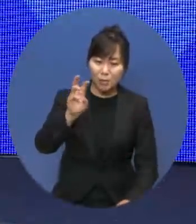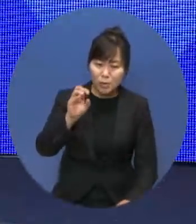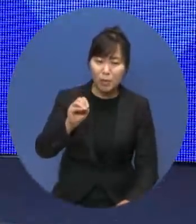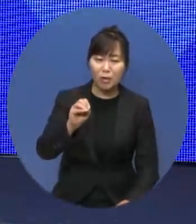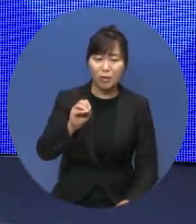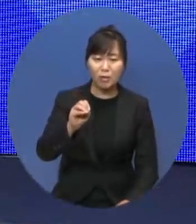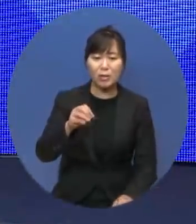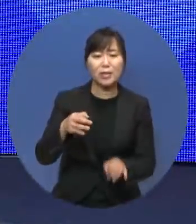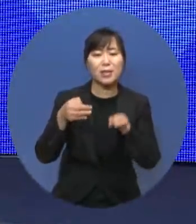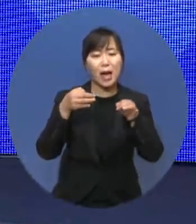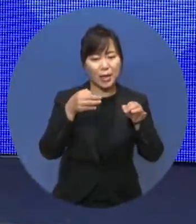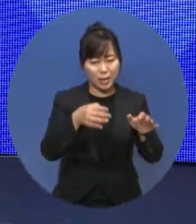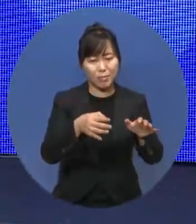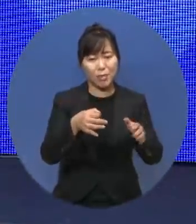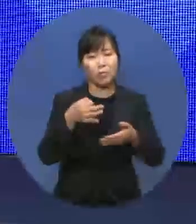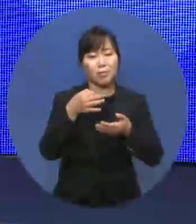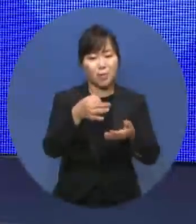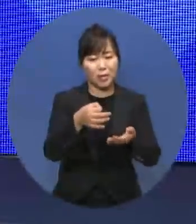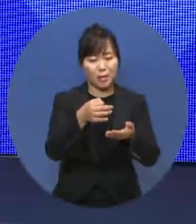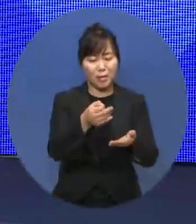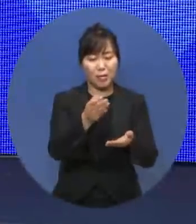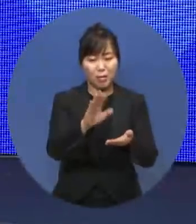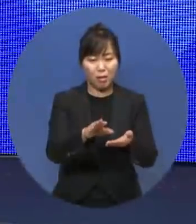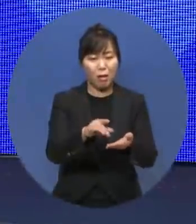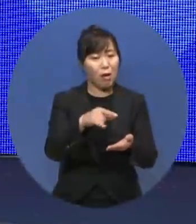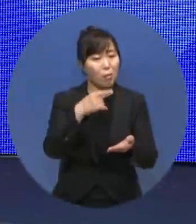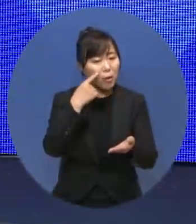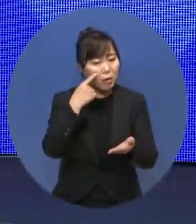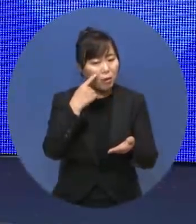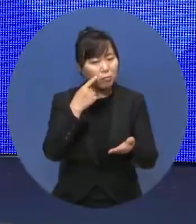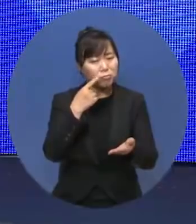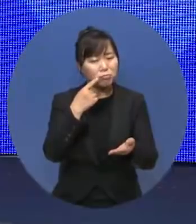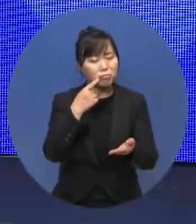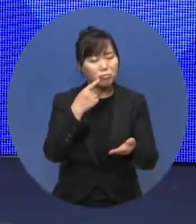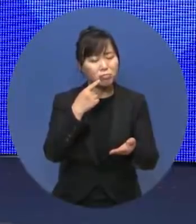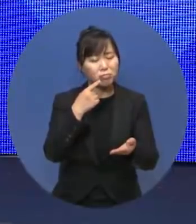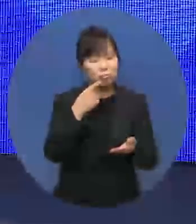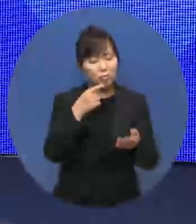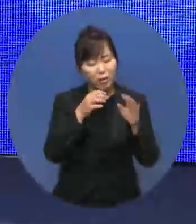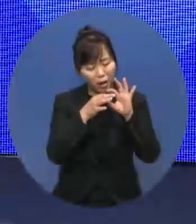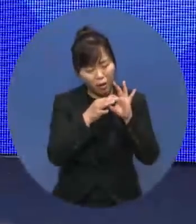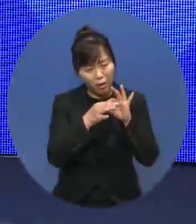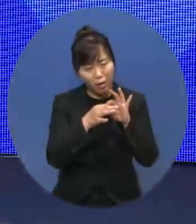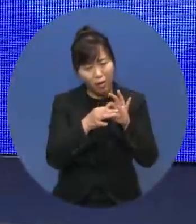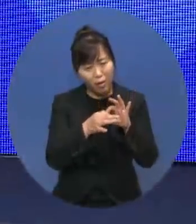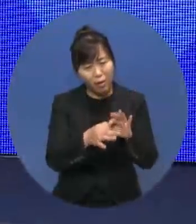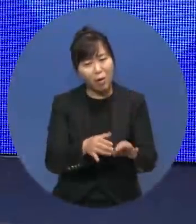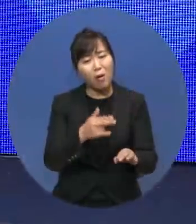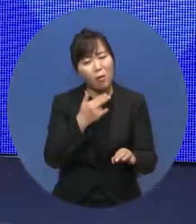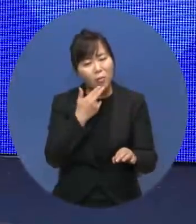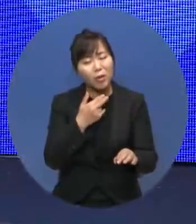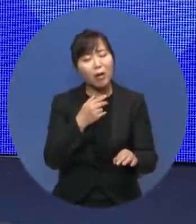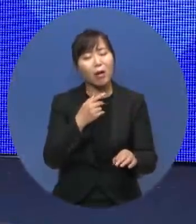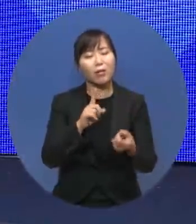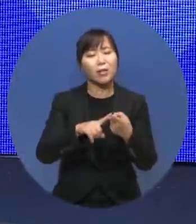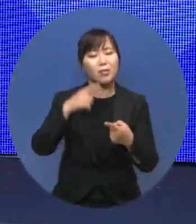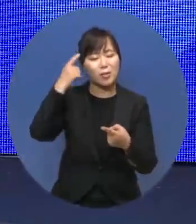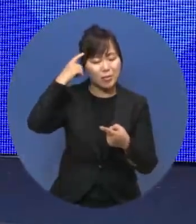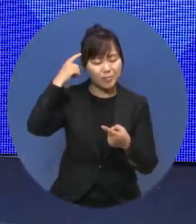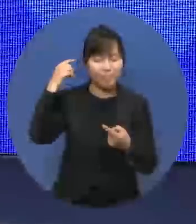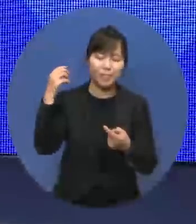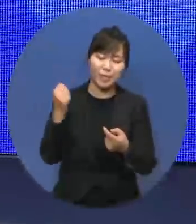정도 장학금 형태로 급여를 줬었는데 하다 보니까 이렇게 주어서 지속성이 없다는 걸 제가 이제 인식하게